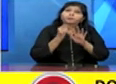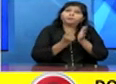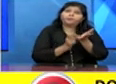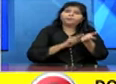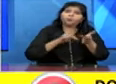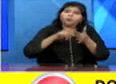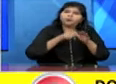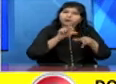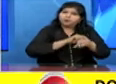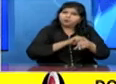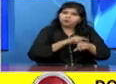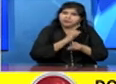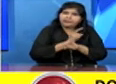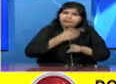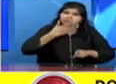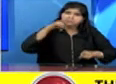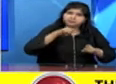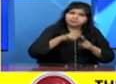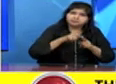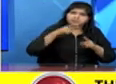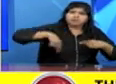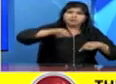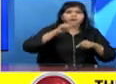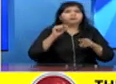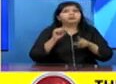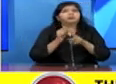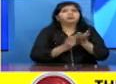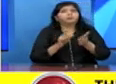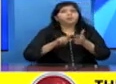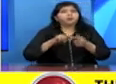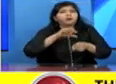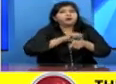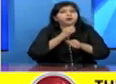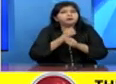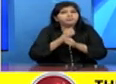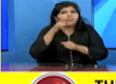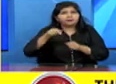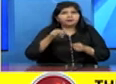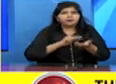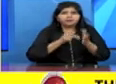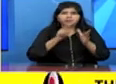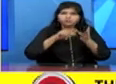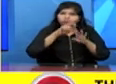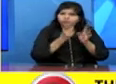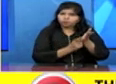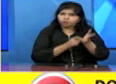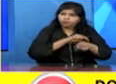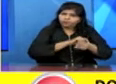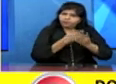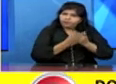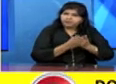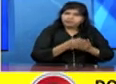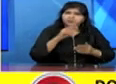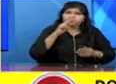पे प्रोफेसर हूँ। हम्म और हमारे पूना म्यूनिसिपल कॉर्पोरेशन हॉस्पिटल है, नायडू हॉस्पिटल करके, हम्म वहाँ पे